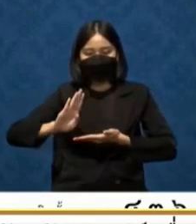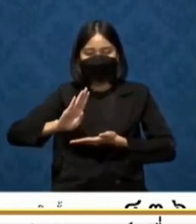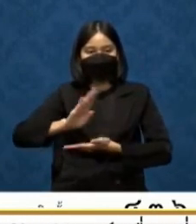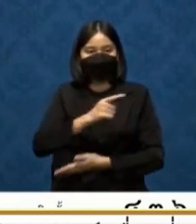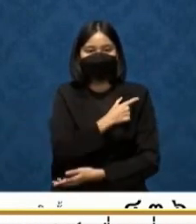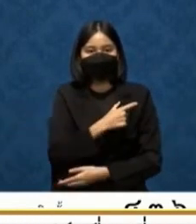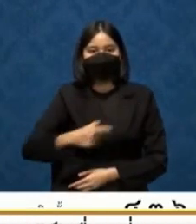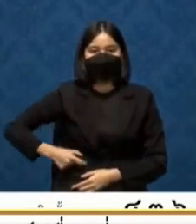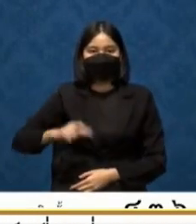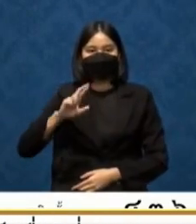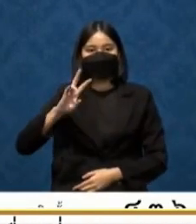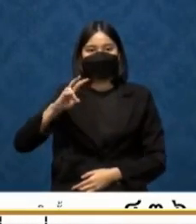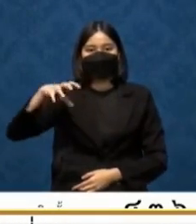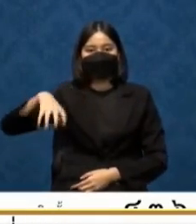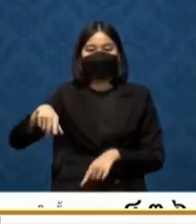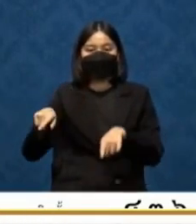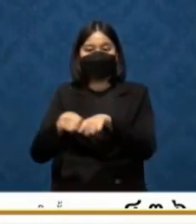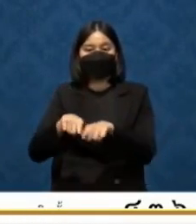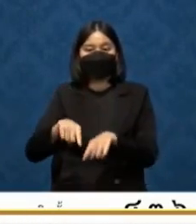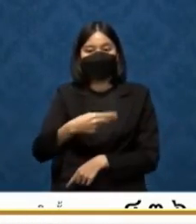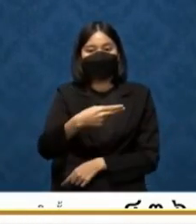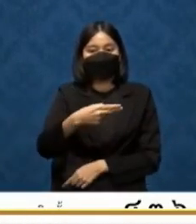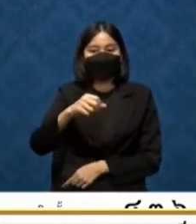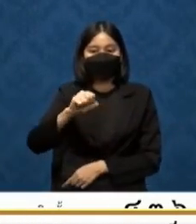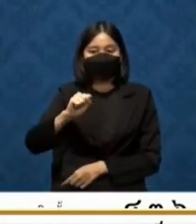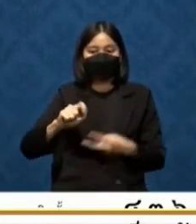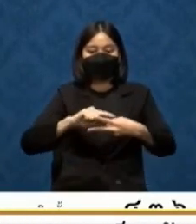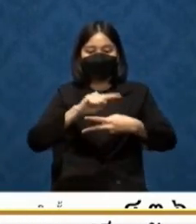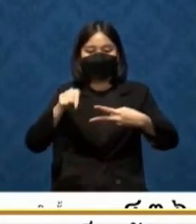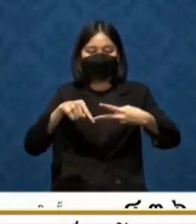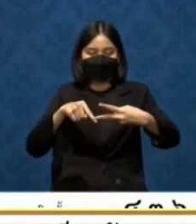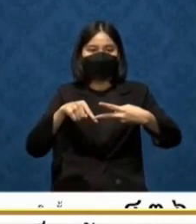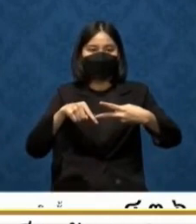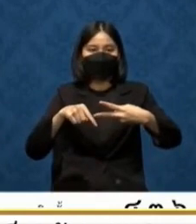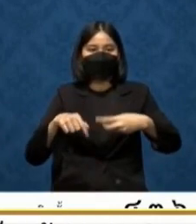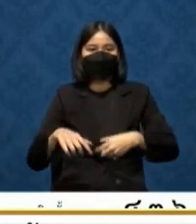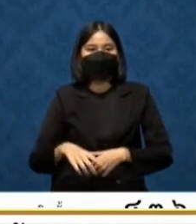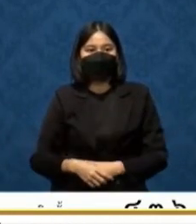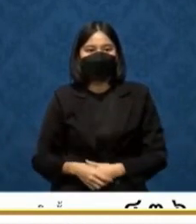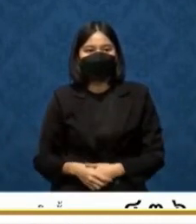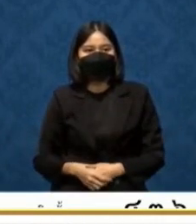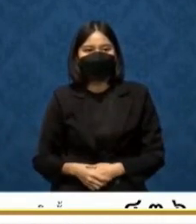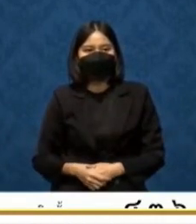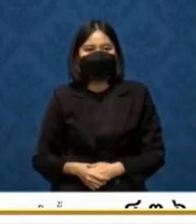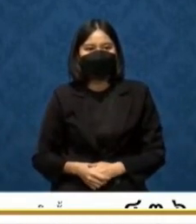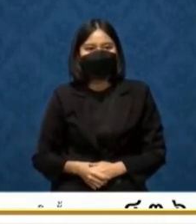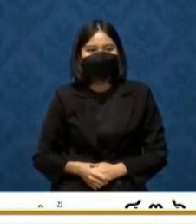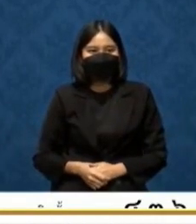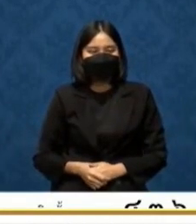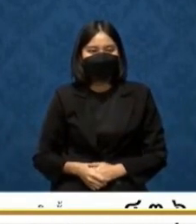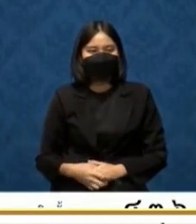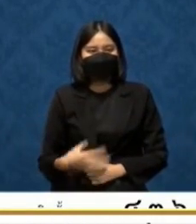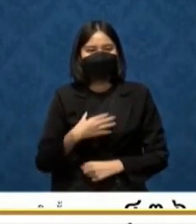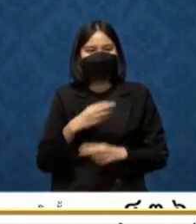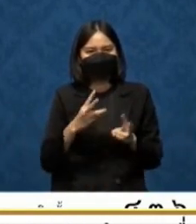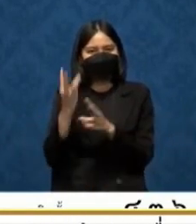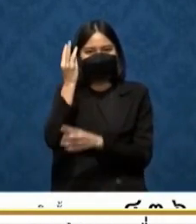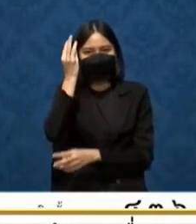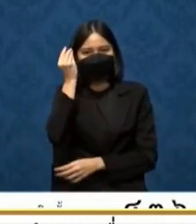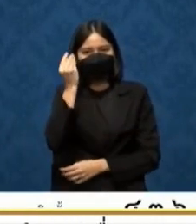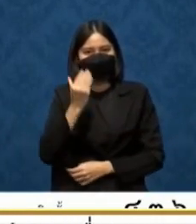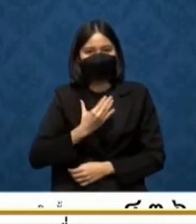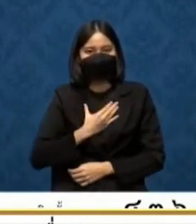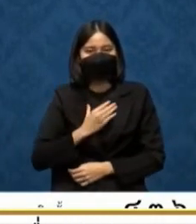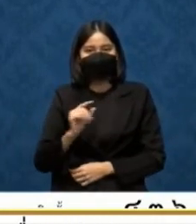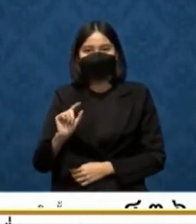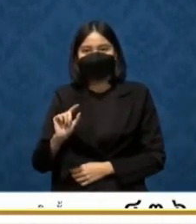arooใน 2 รกสูด พอปร.และพอต่พอเอ่อ...ในมมมองของผมนะครับต่